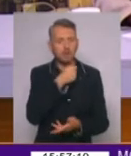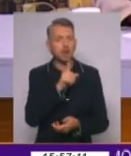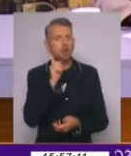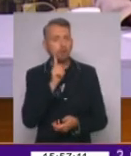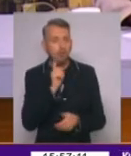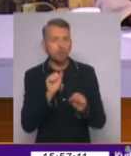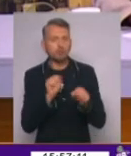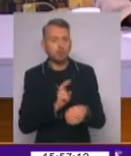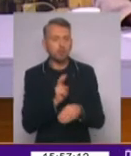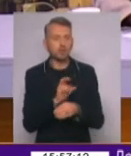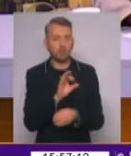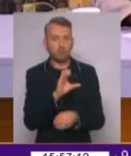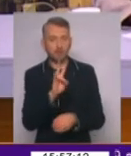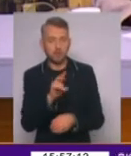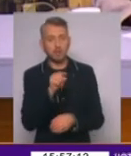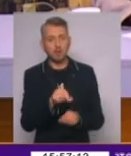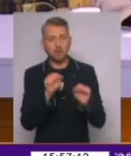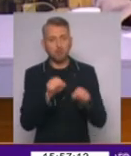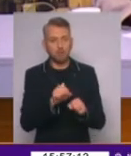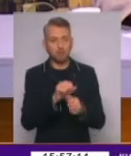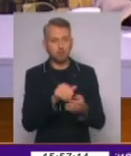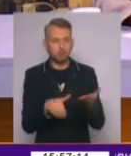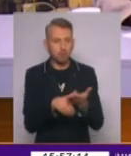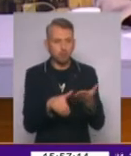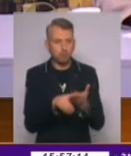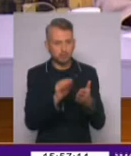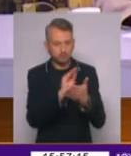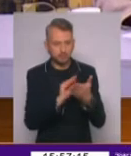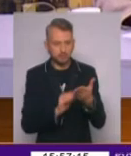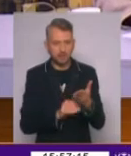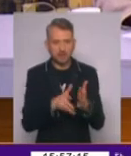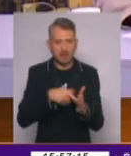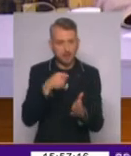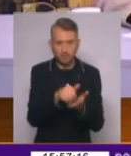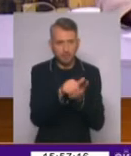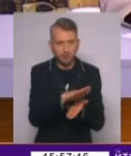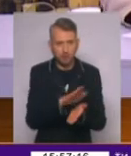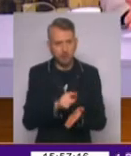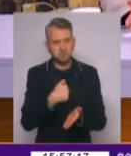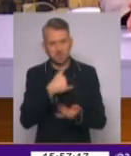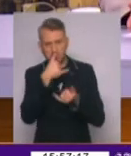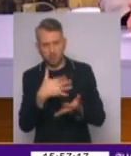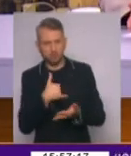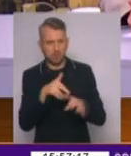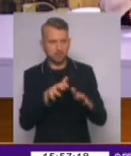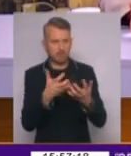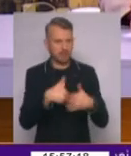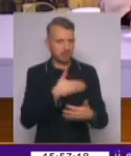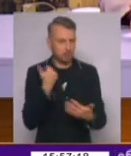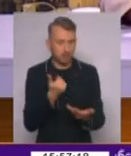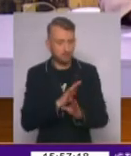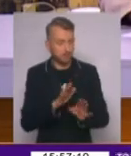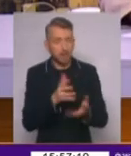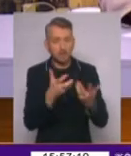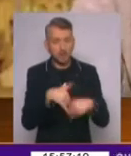могла прийти до ОСНу, і їм могли там допомогти скласти заяву, не відмовляючись, що ми не можемо, бо в нас немає техніки. Техніка в